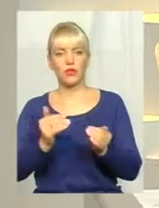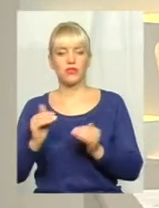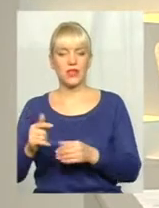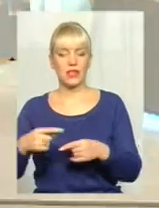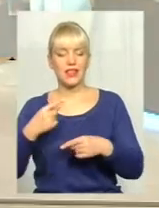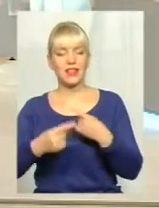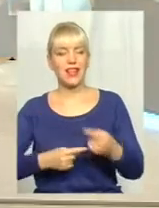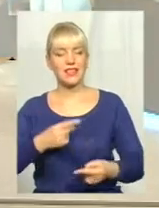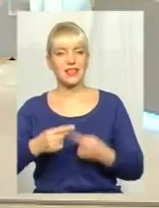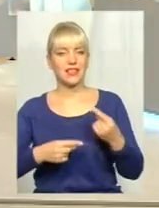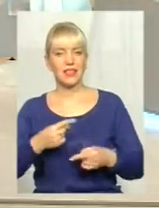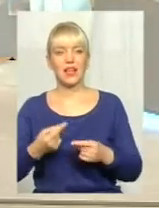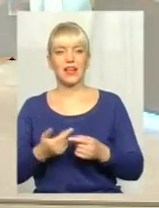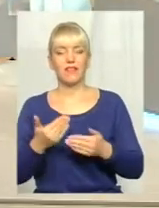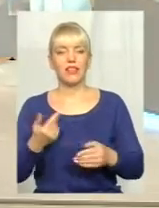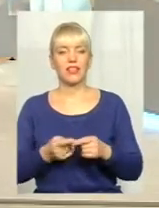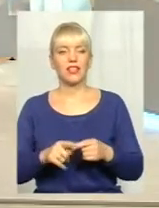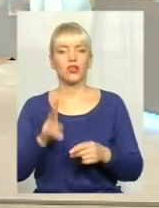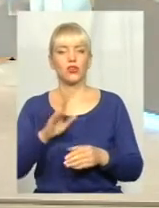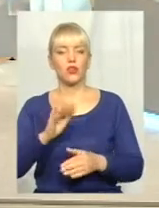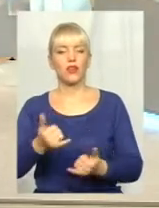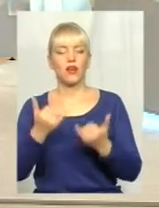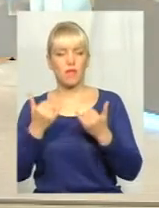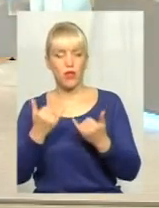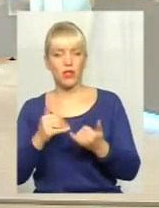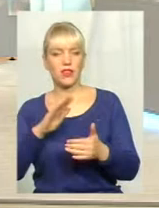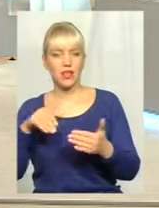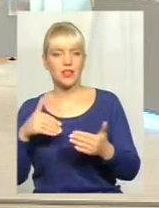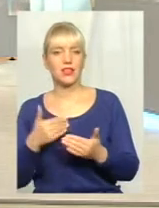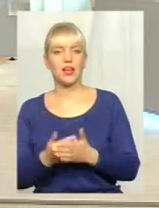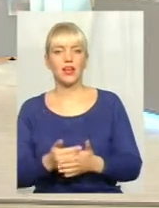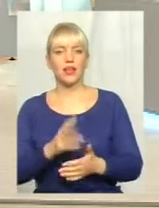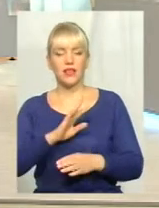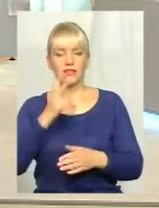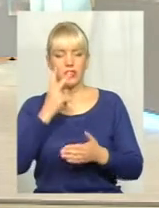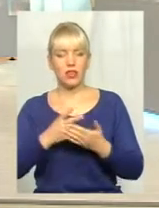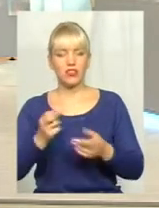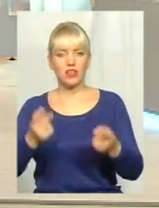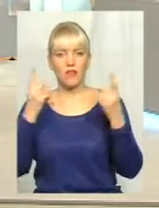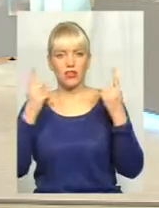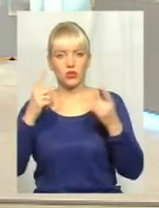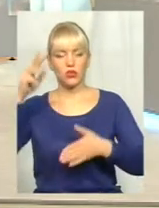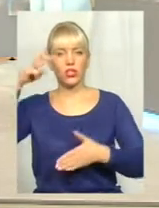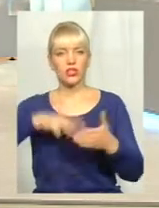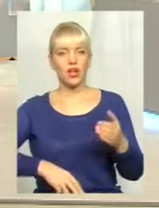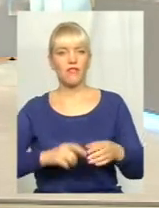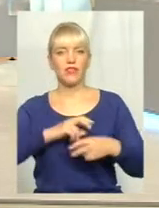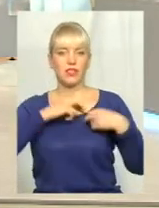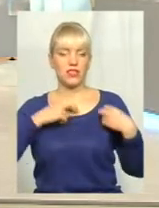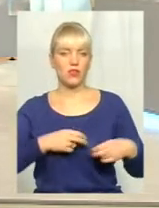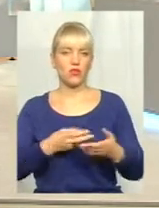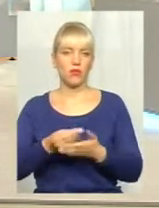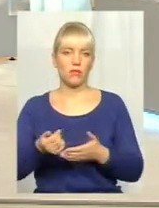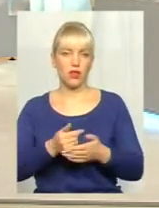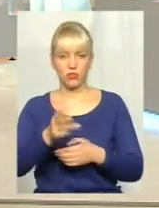від тих, хто і понині, незважаючи на досить високі штрафи, ризикує виплачувати зарплату